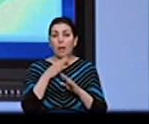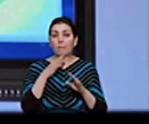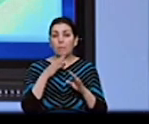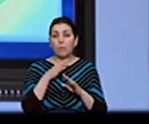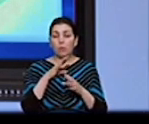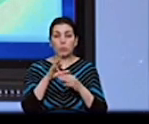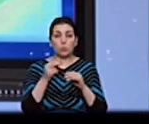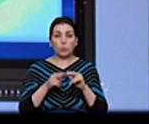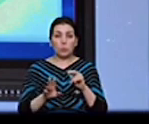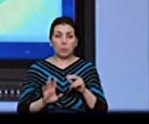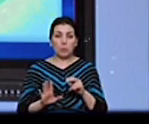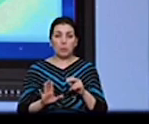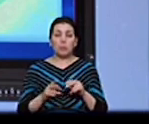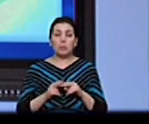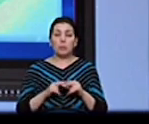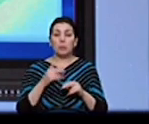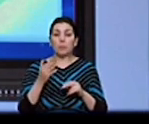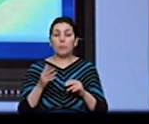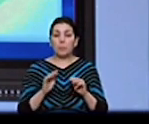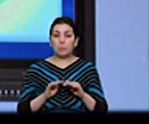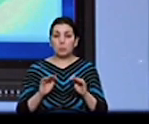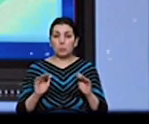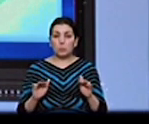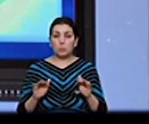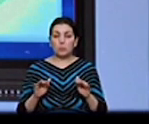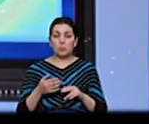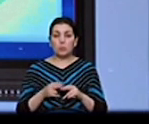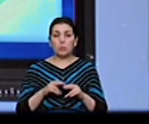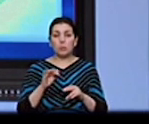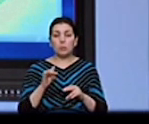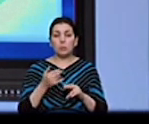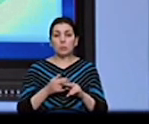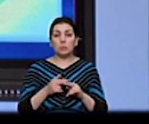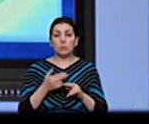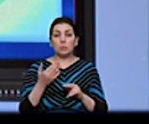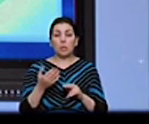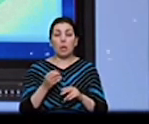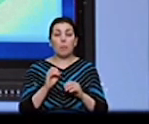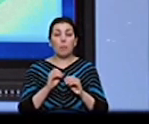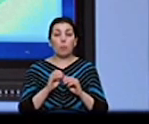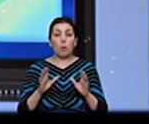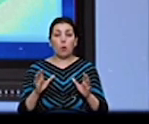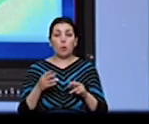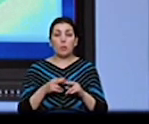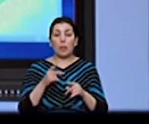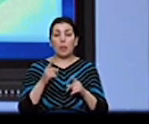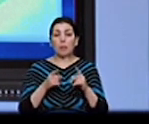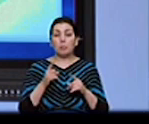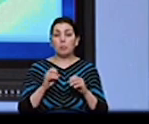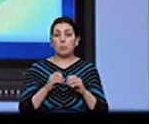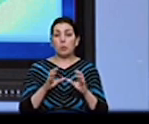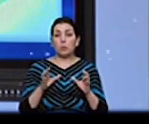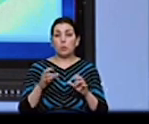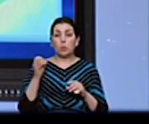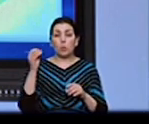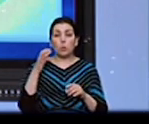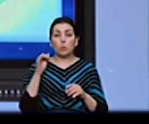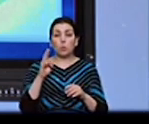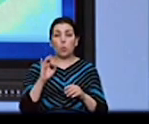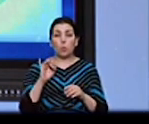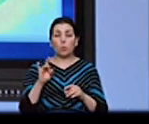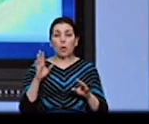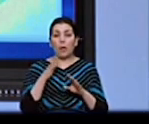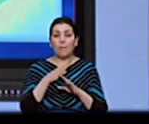havo va boshqalar kiradi. Demak, bolajonlar, ushbu boyliklar, tabiiy boyliklar, quyosh